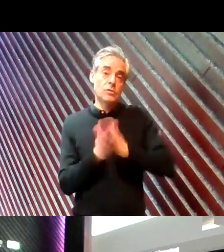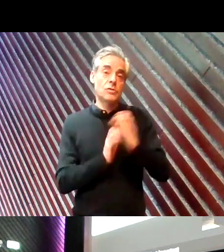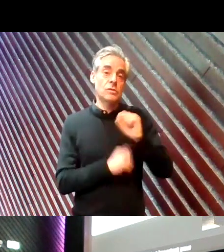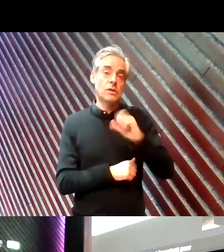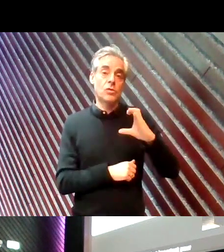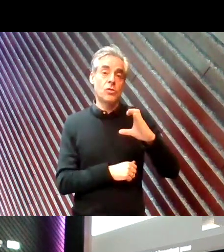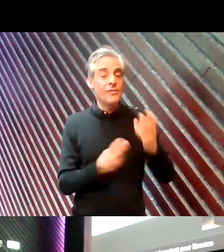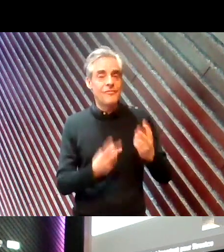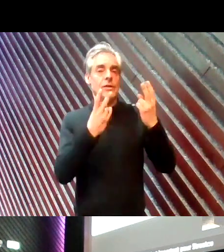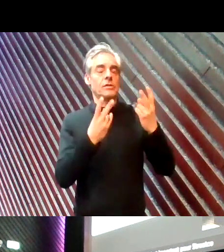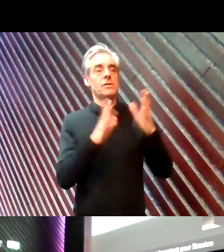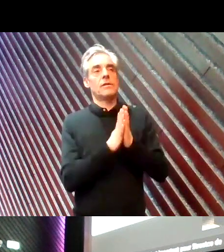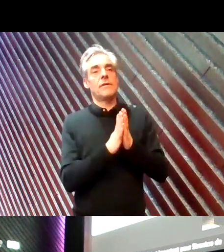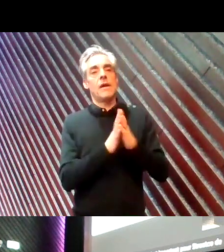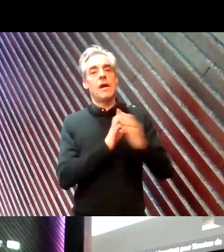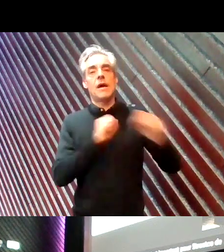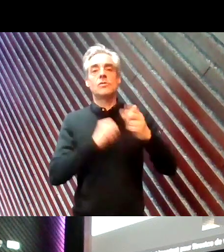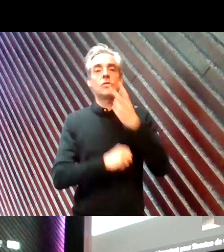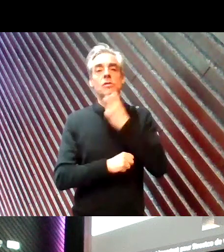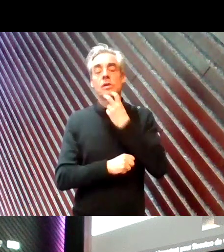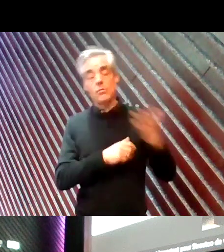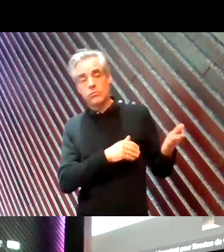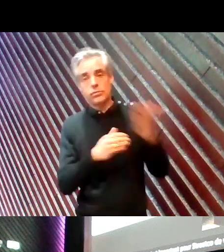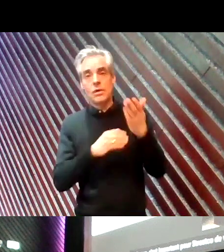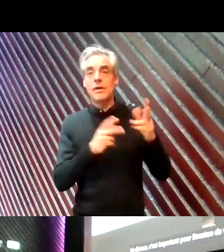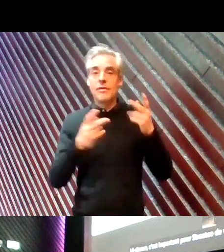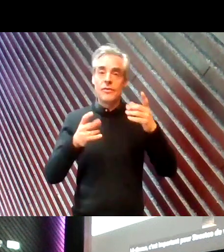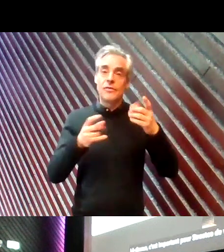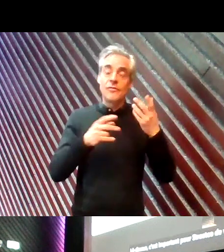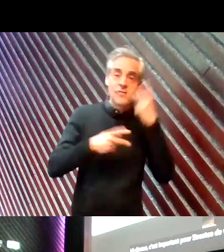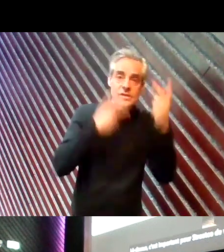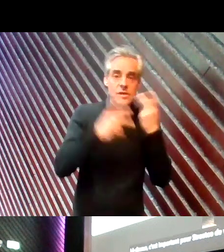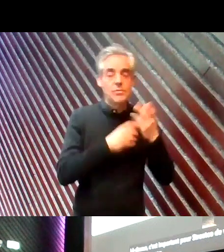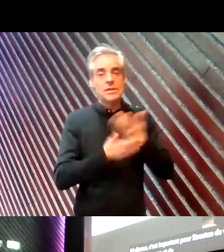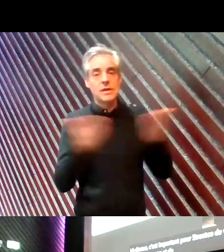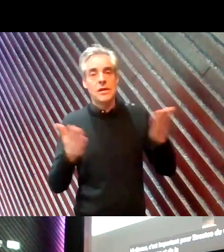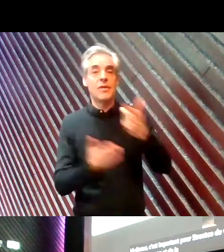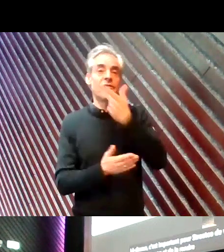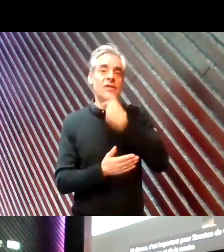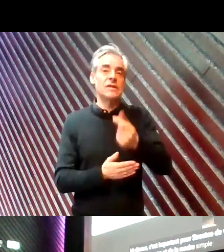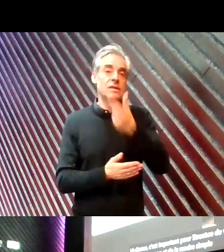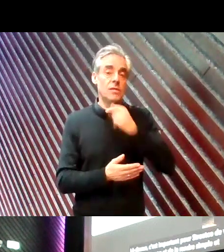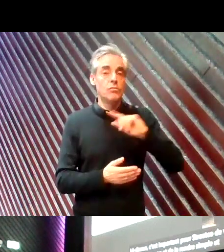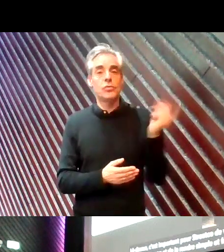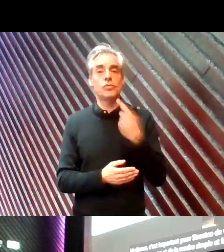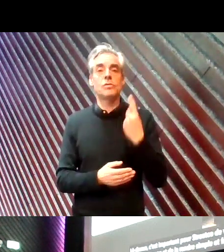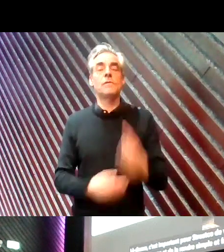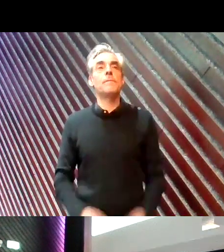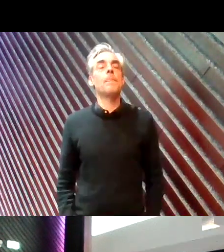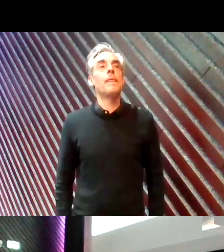valoriser, en fait, l'action citoyenne et de la rendre simple et facile pour tous.